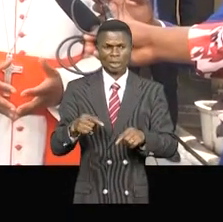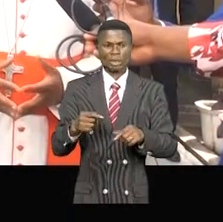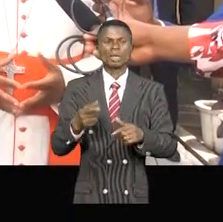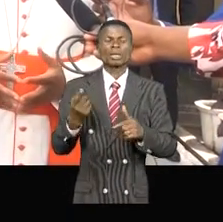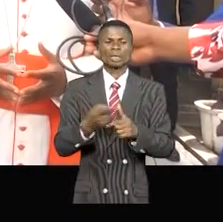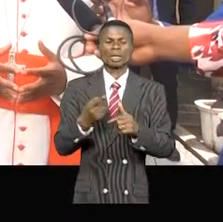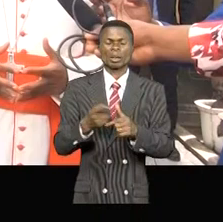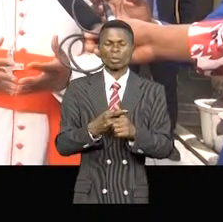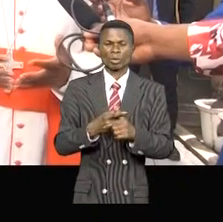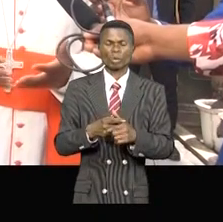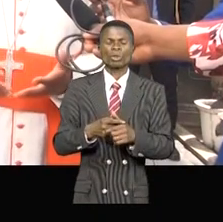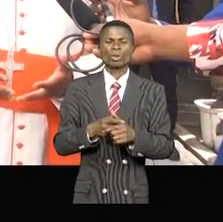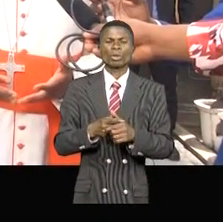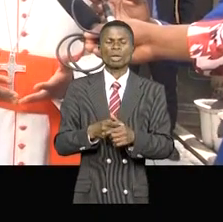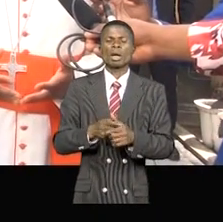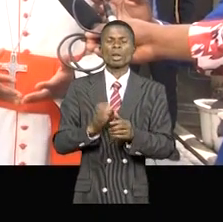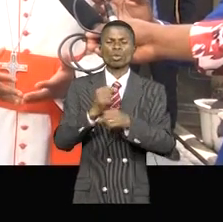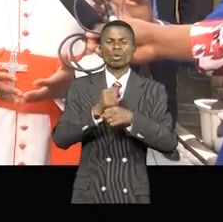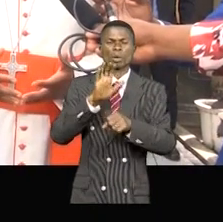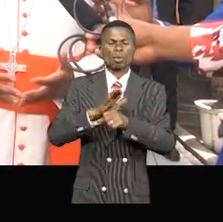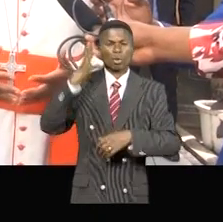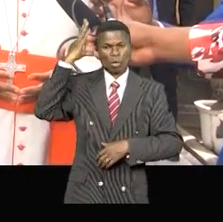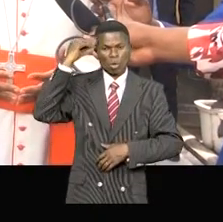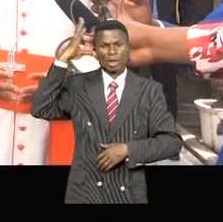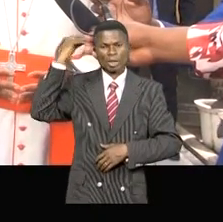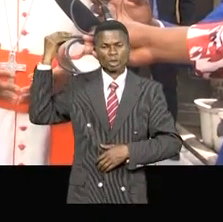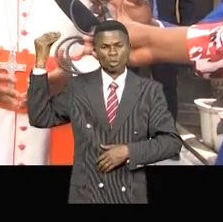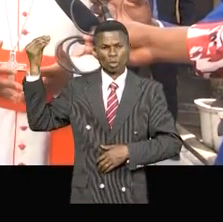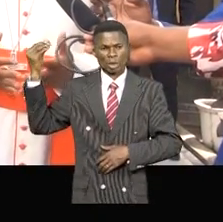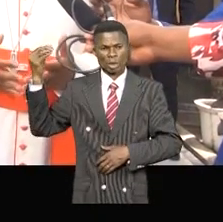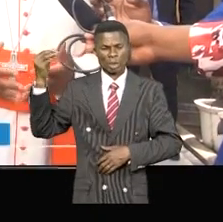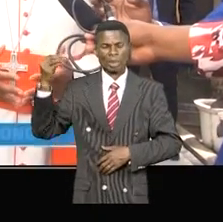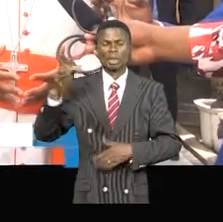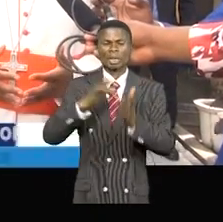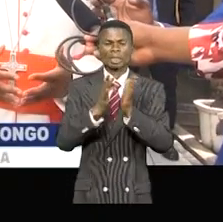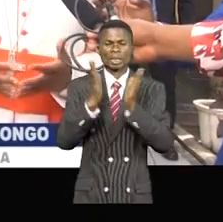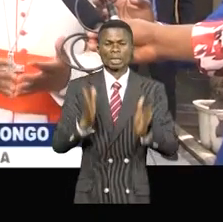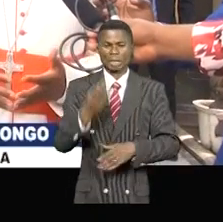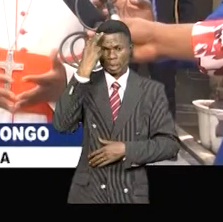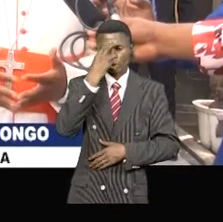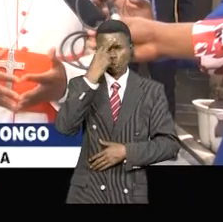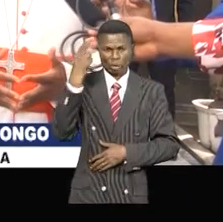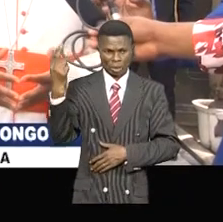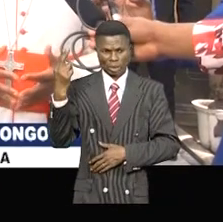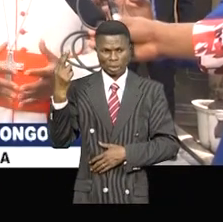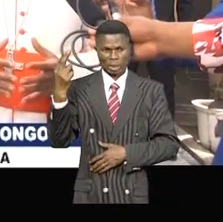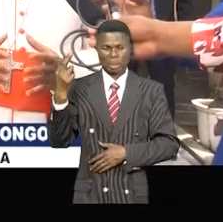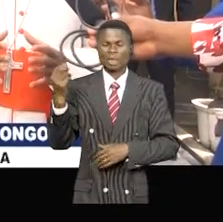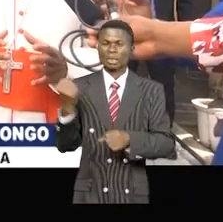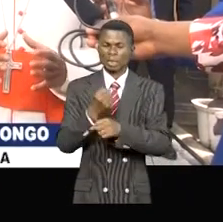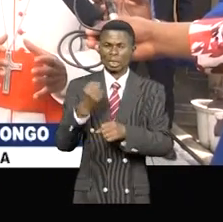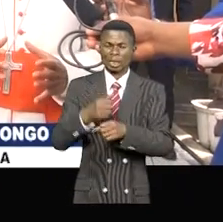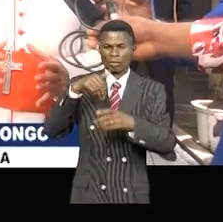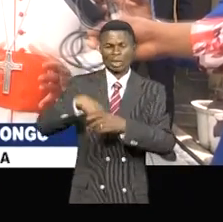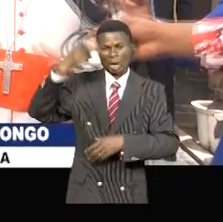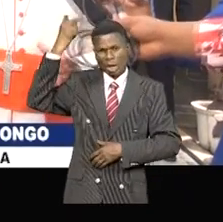nous fondons beaucoup d'espoir sur nos fidèles chrétiens catholiques pour